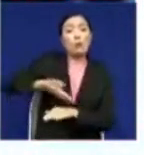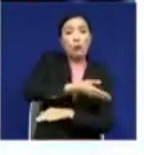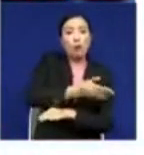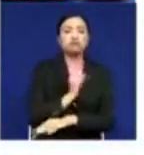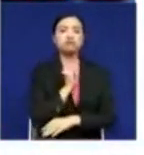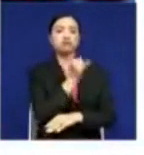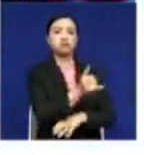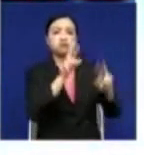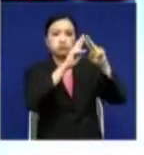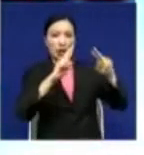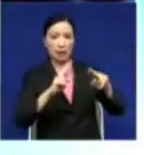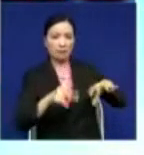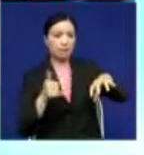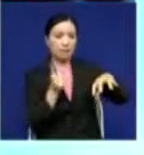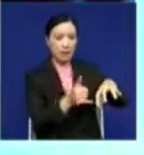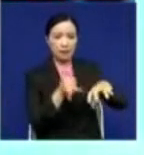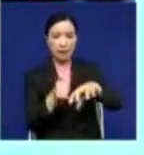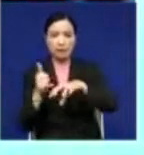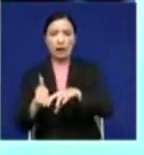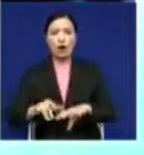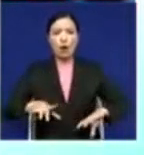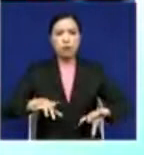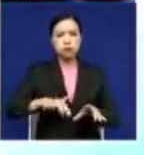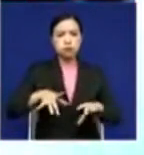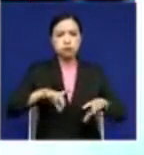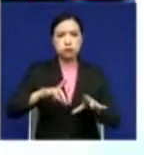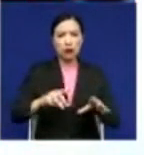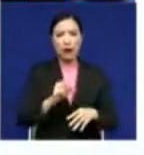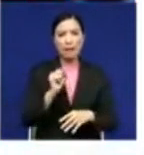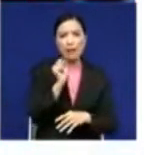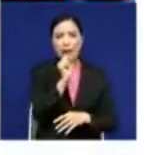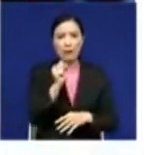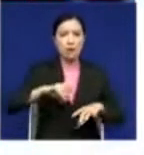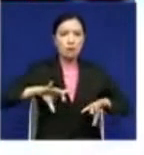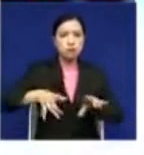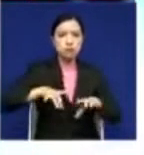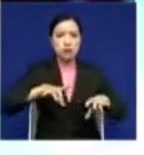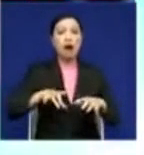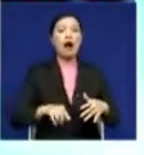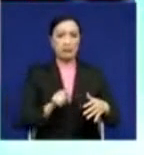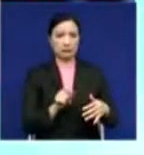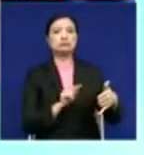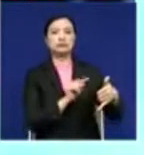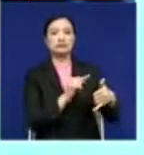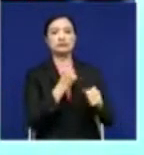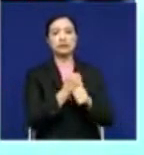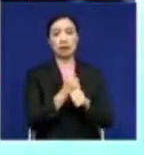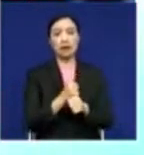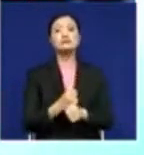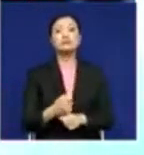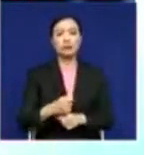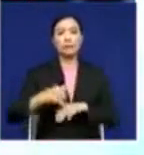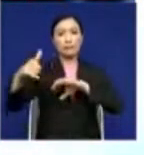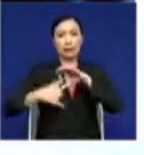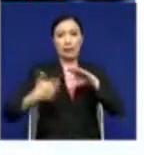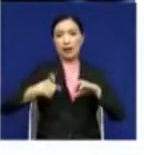จที่ร้านอาหารหลายแห่งนะครับแล้วก็เมื่อไปขึ้นศาลเมื่อวันที่26สิงหาคมนะ